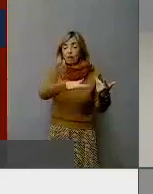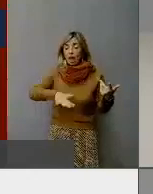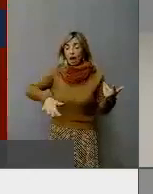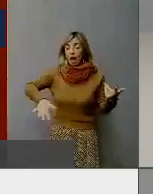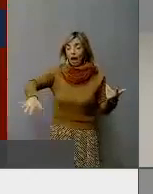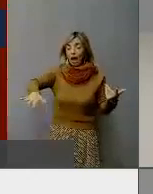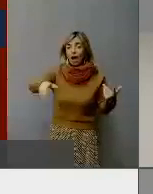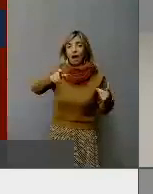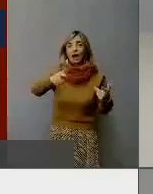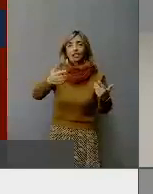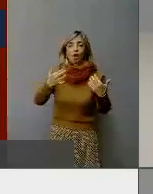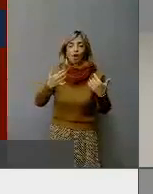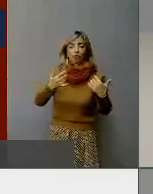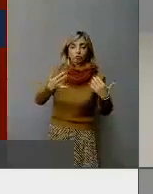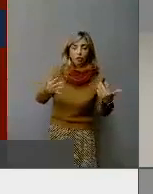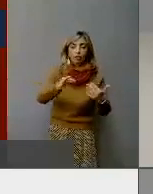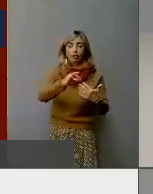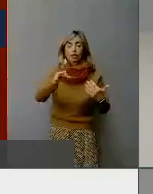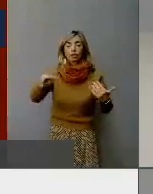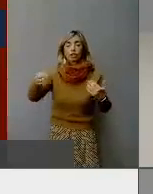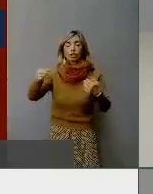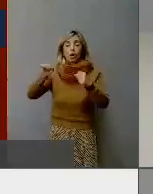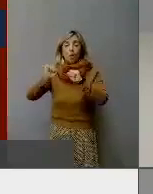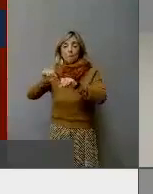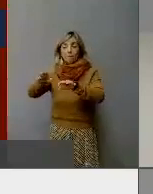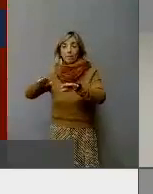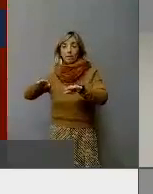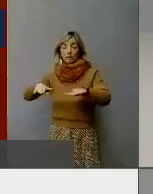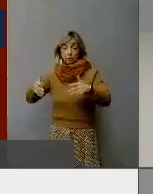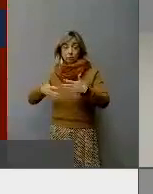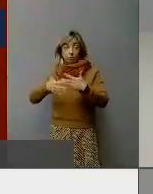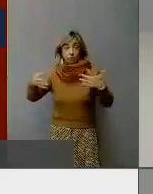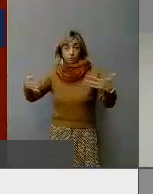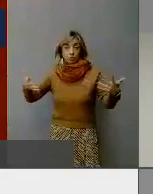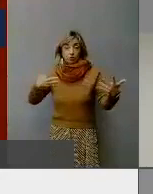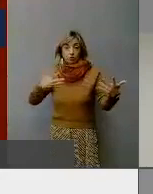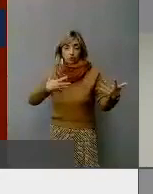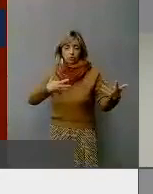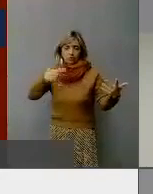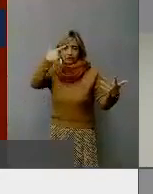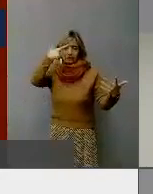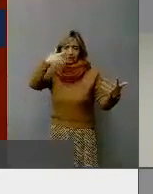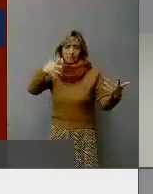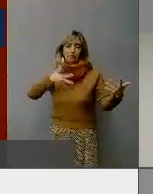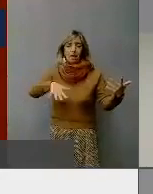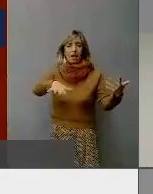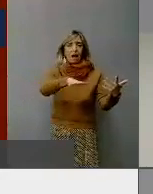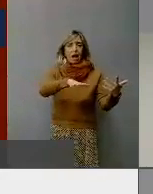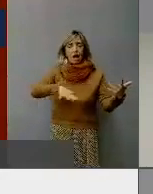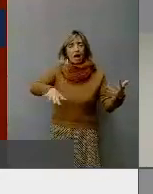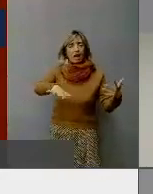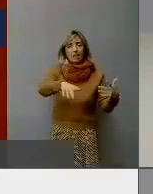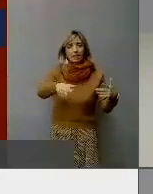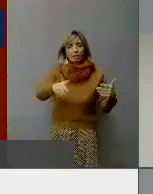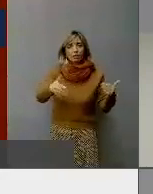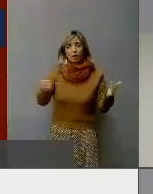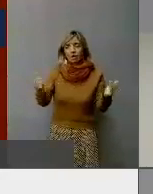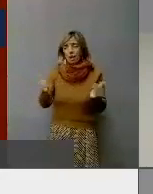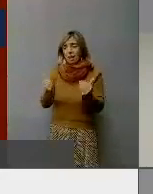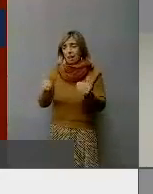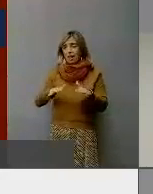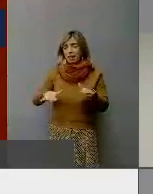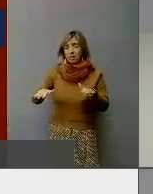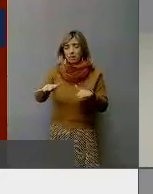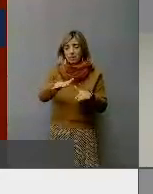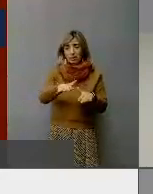o per giardini per parcheggi sapendo che le aree sono assai limitate in quella zona è tenuto conto che alcune aree e poi